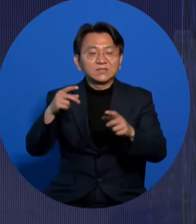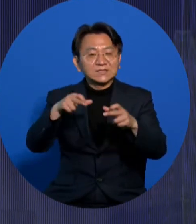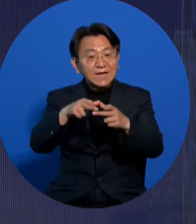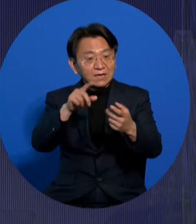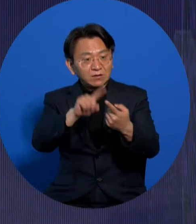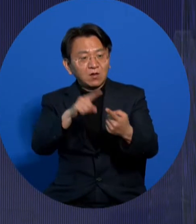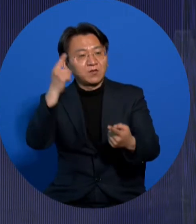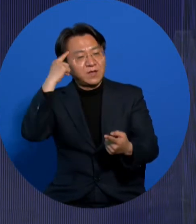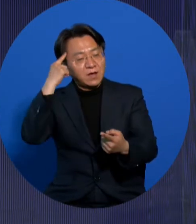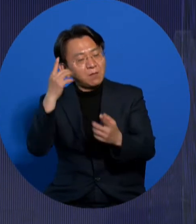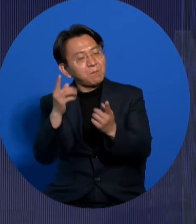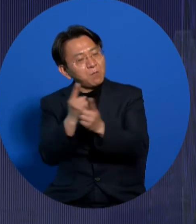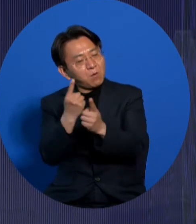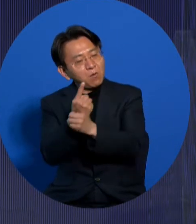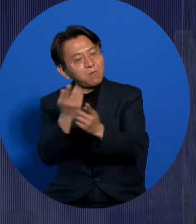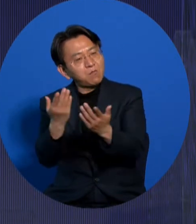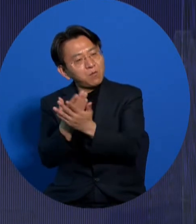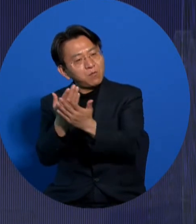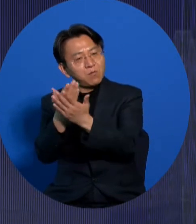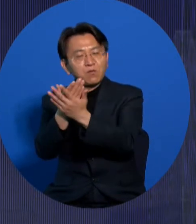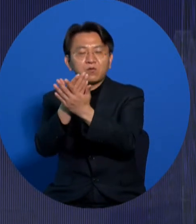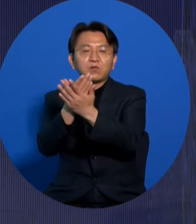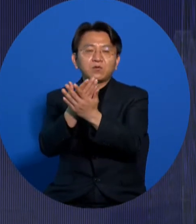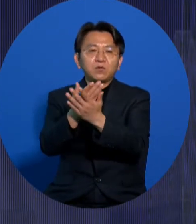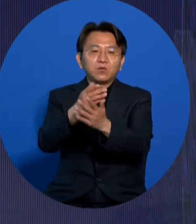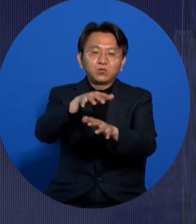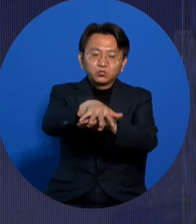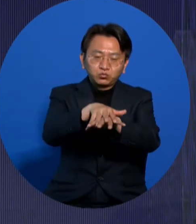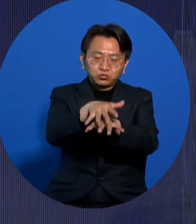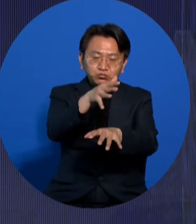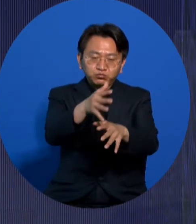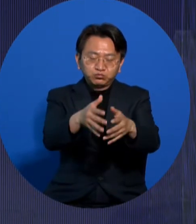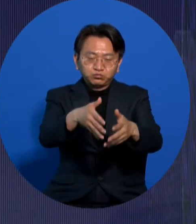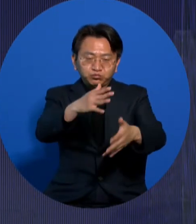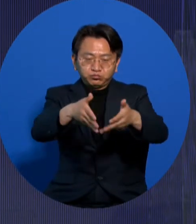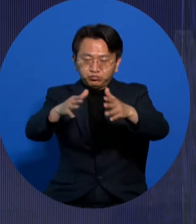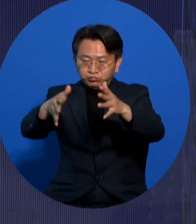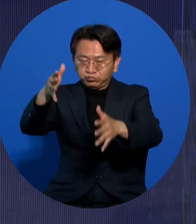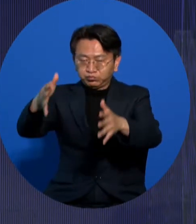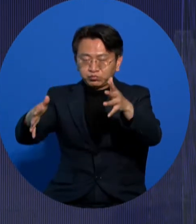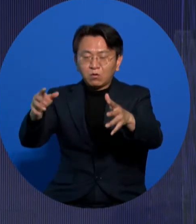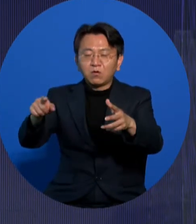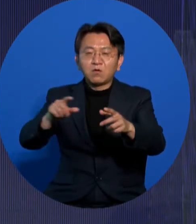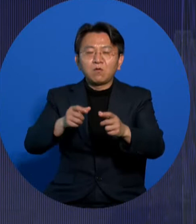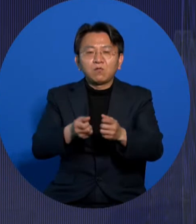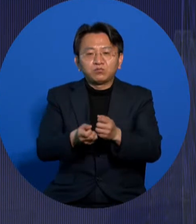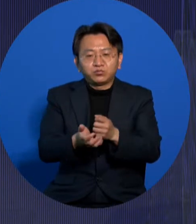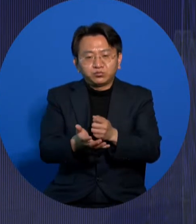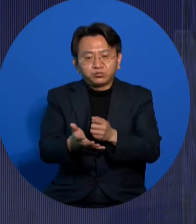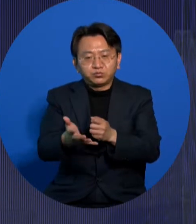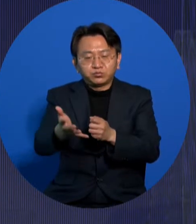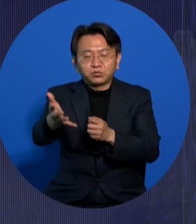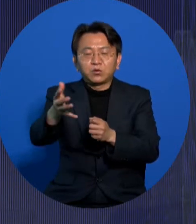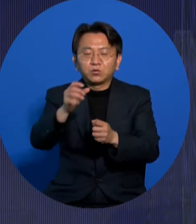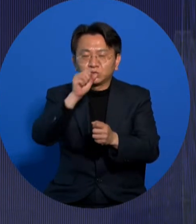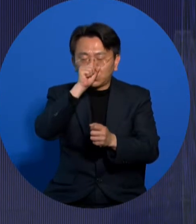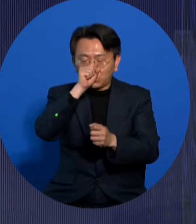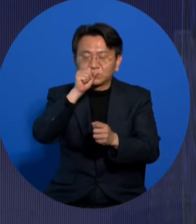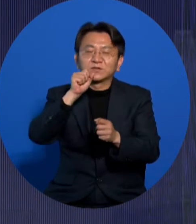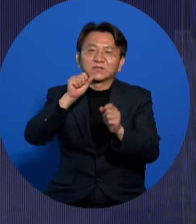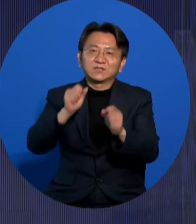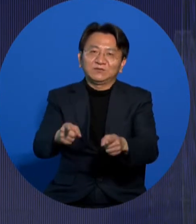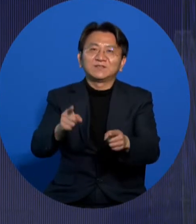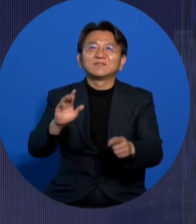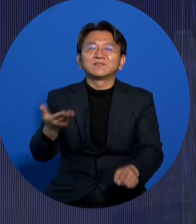인식 개선과 인프라 구축 등 다양한 변화와 발전이 널리 확산되는 중요한 계기가